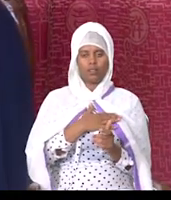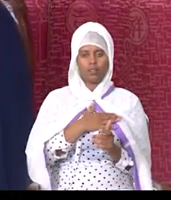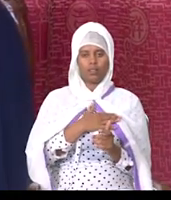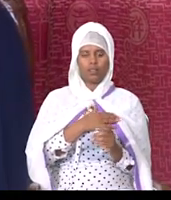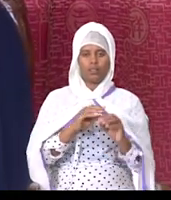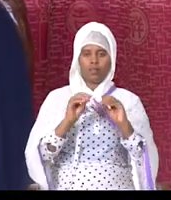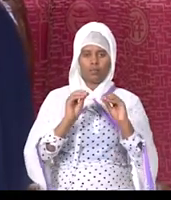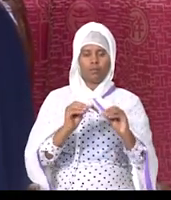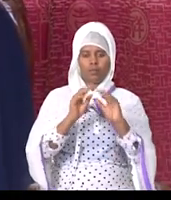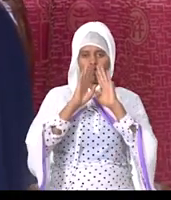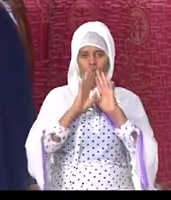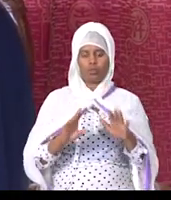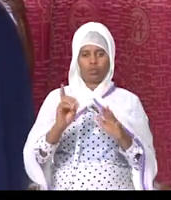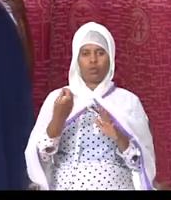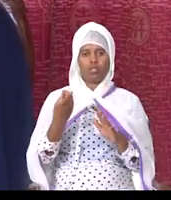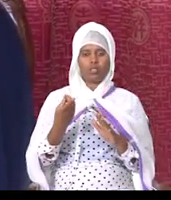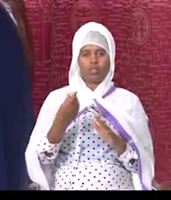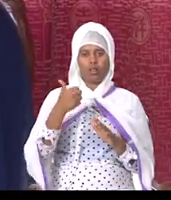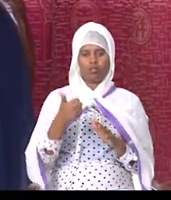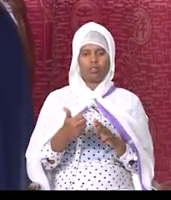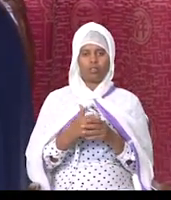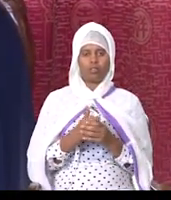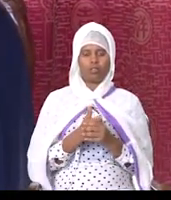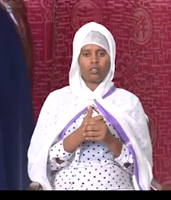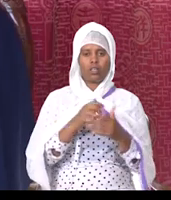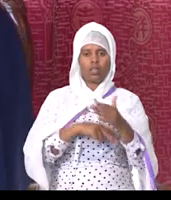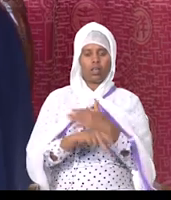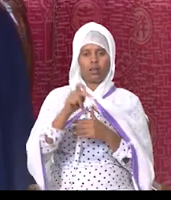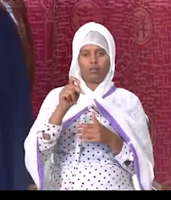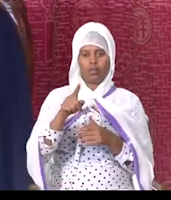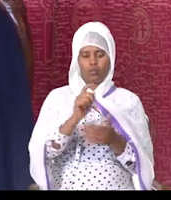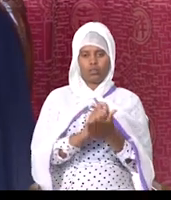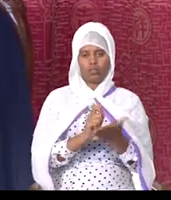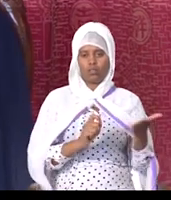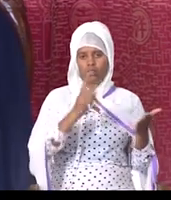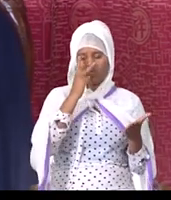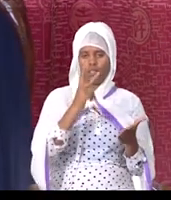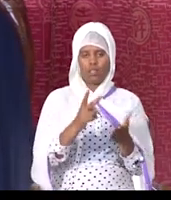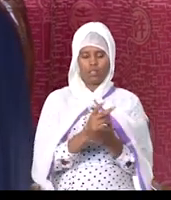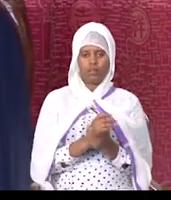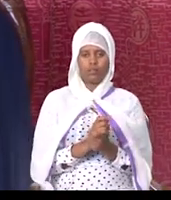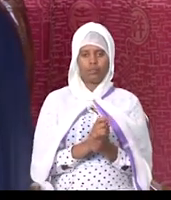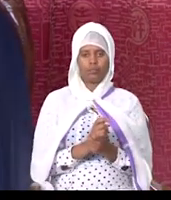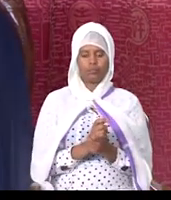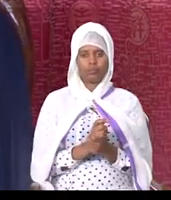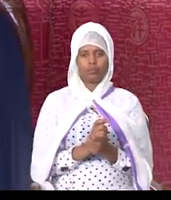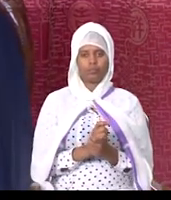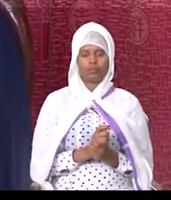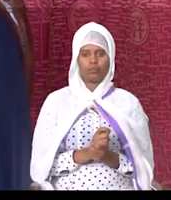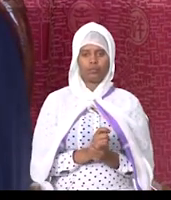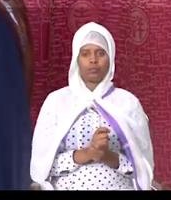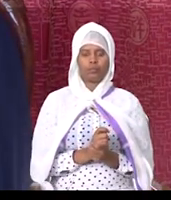ቤተክርስቲያንና ሊቅ መምህር ቅዱስ ዮሐንስ አፈወርቅ አብዱርሳኑ ድርሳን ክልተ ማለት